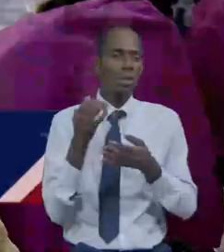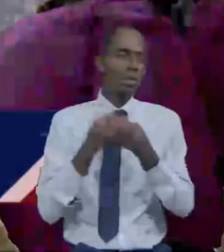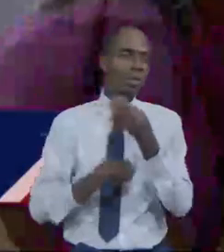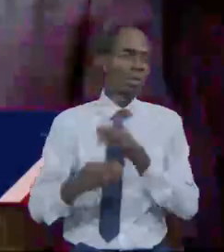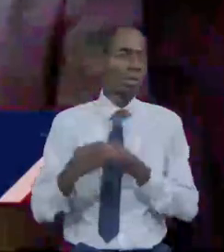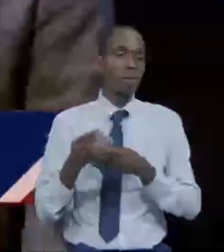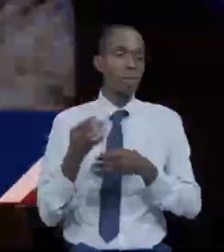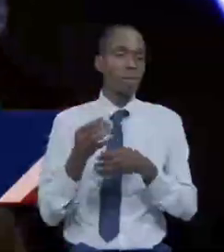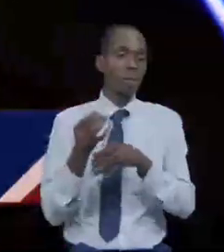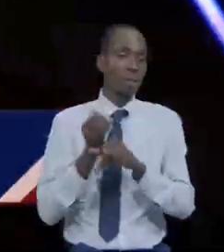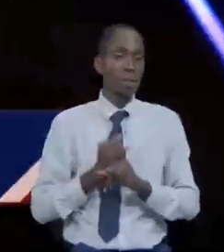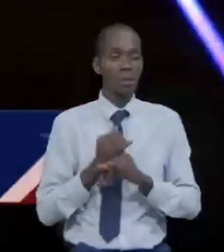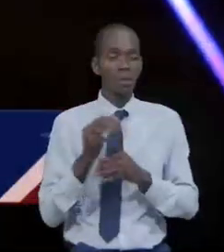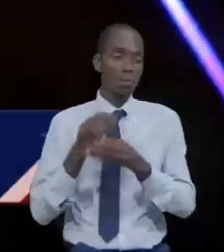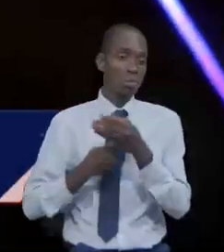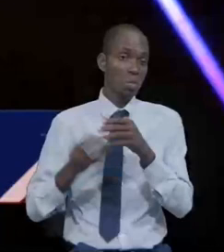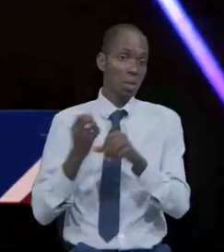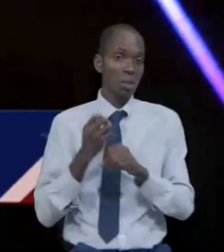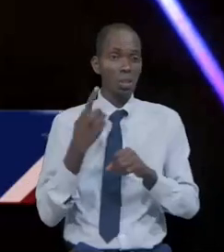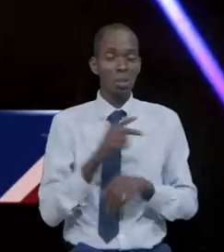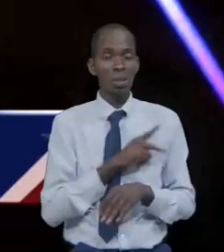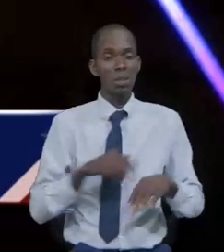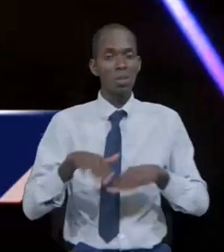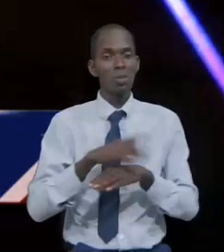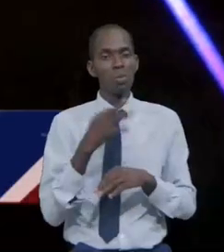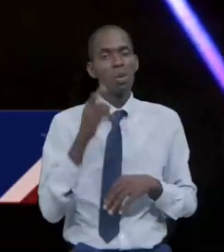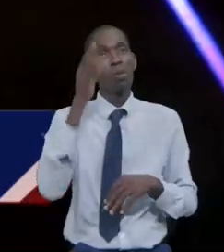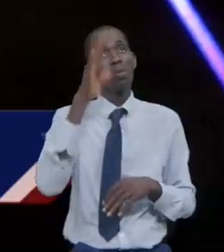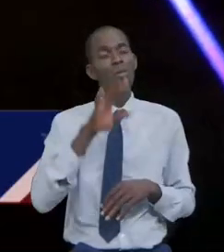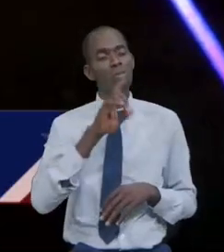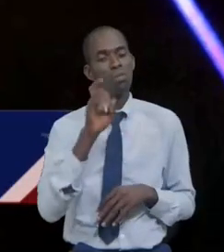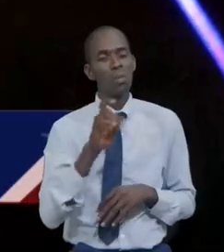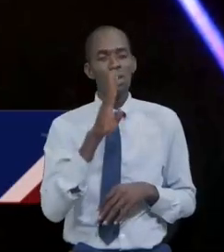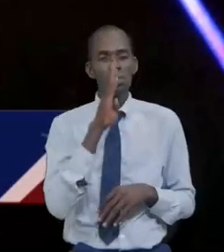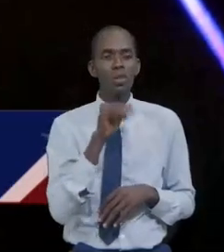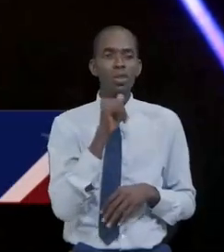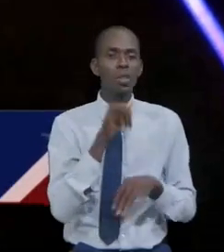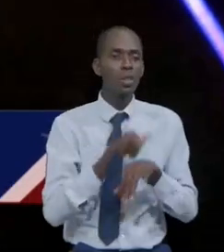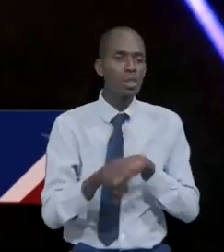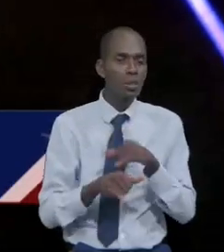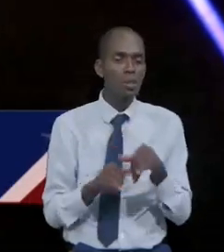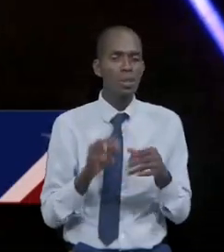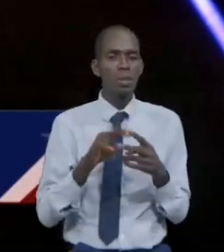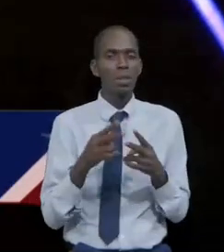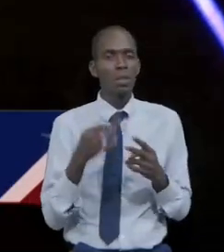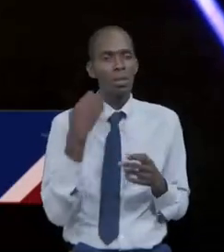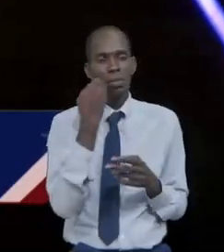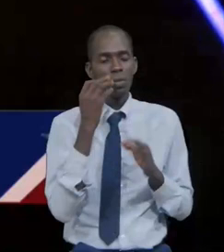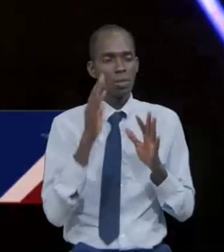le royaume de Dieu? Ne vous y trompez pas, ni les impudiques, ni les